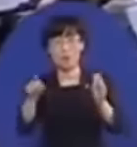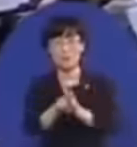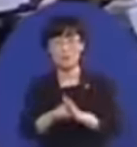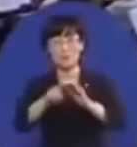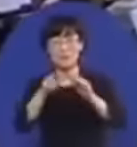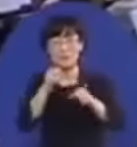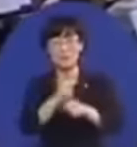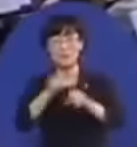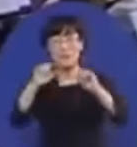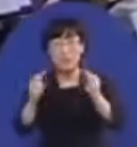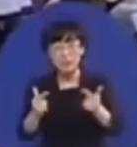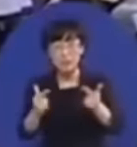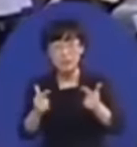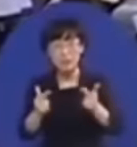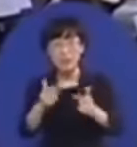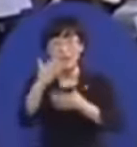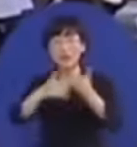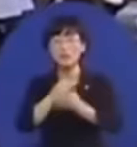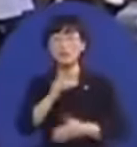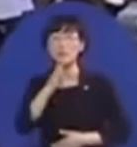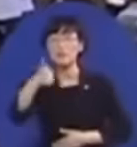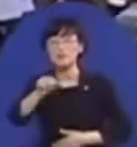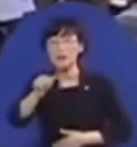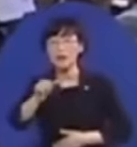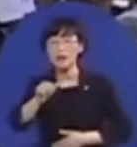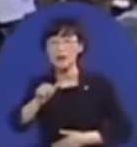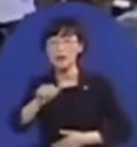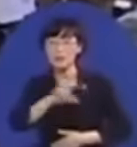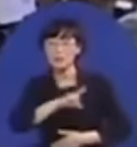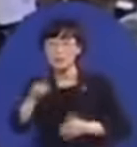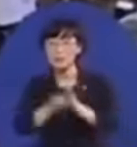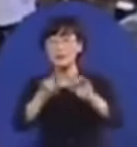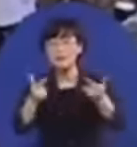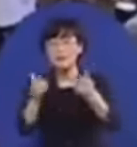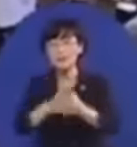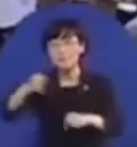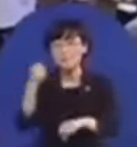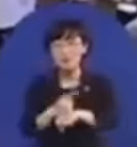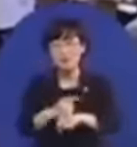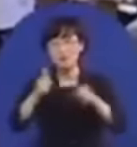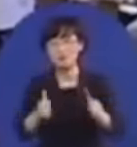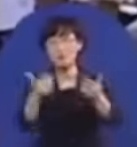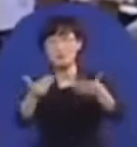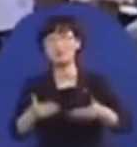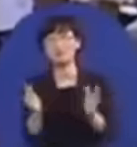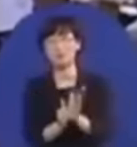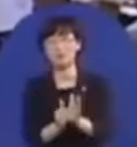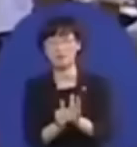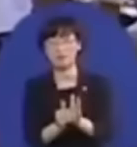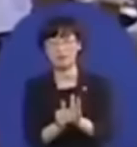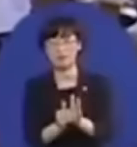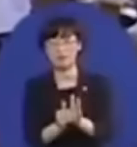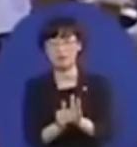믿지 아니하는 자는 하나님의 독생자의 이름을 믿지 아니함으로 벌써 심판을 받은 것이니라.